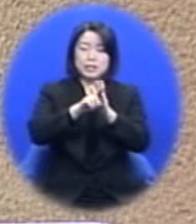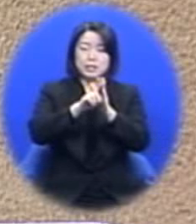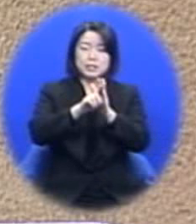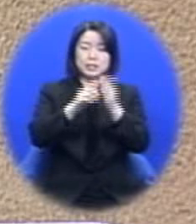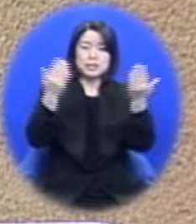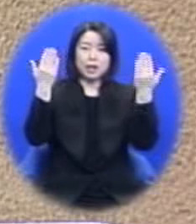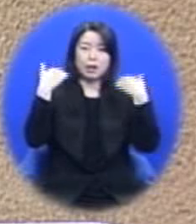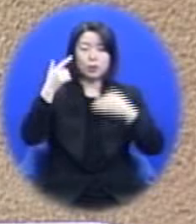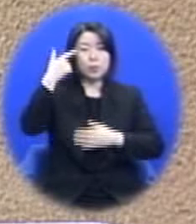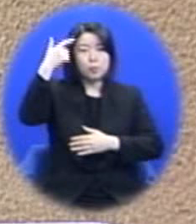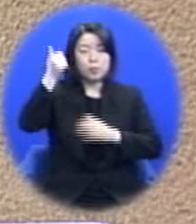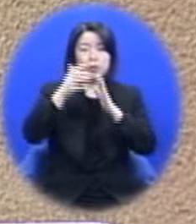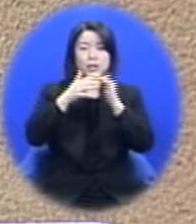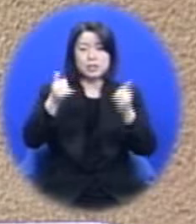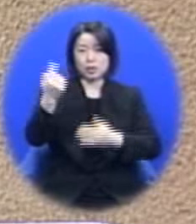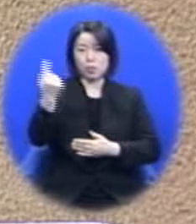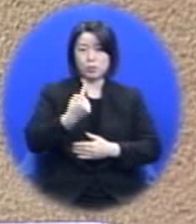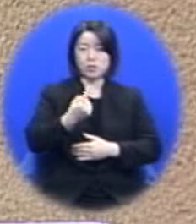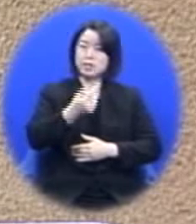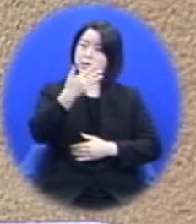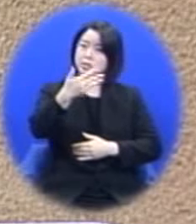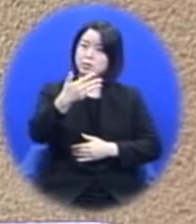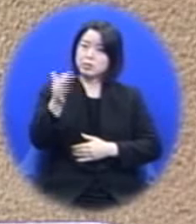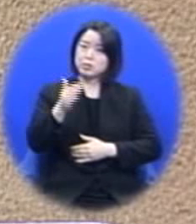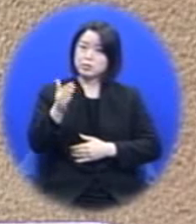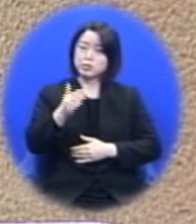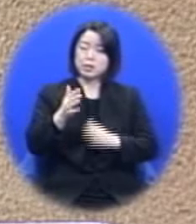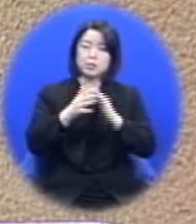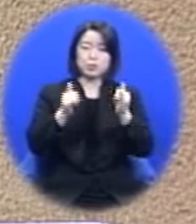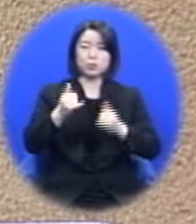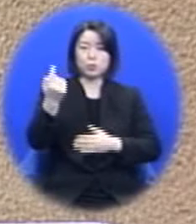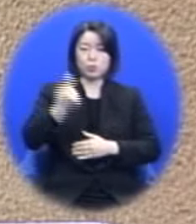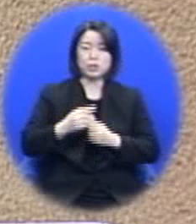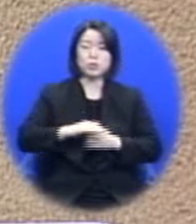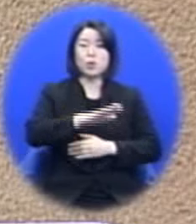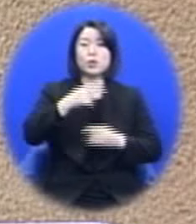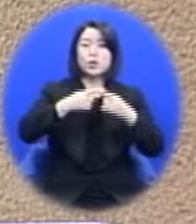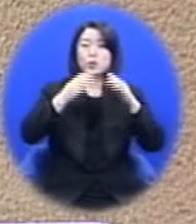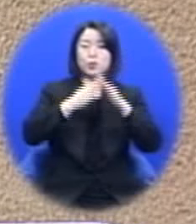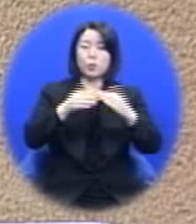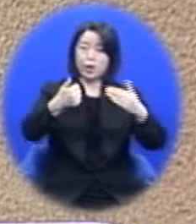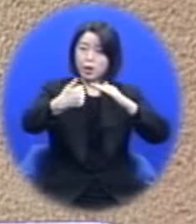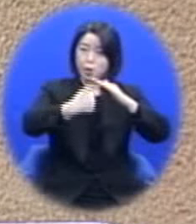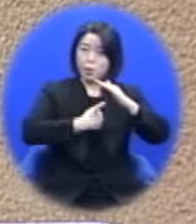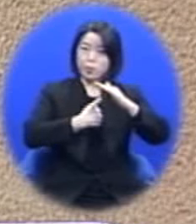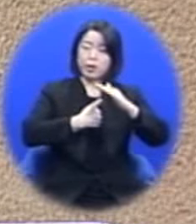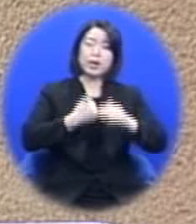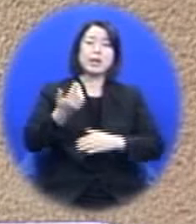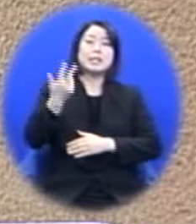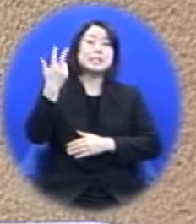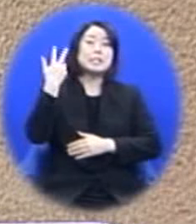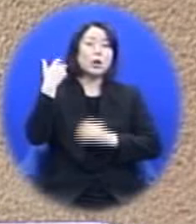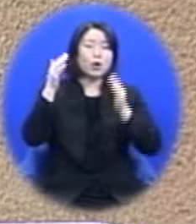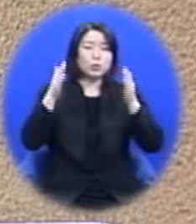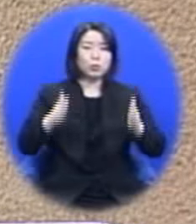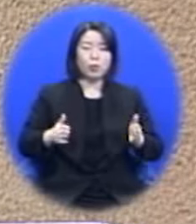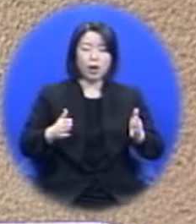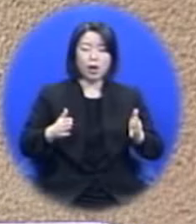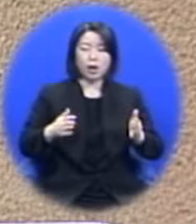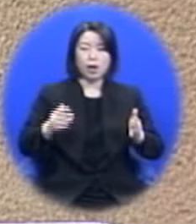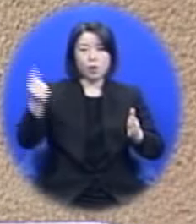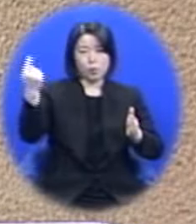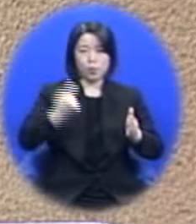목회자들이 오셨어요. 한 8분 오셨습니다. 우리 교회를 방문하기 위해서 지난 주간 한 주간을 비우고